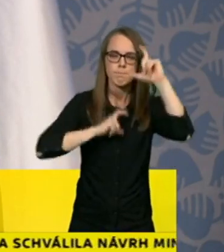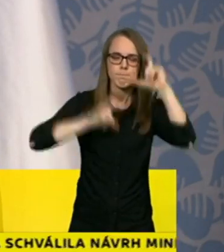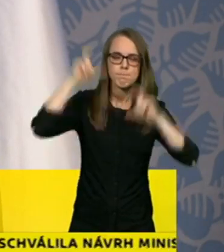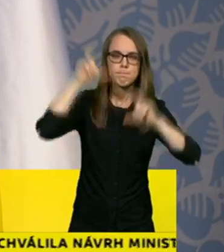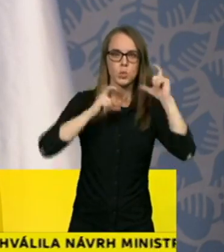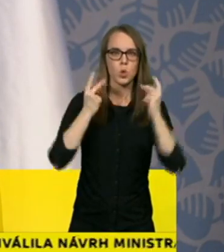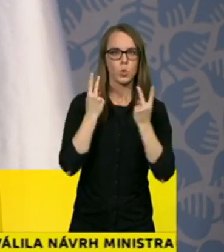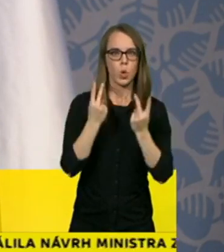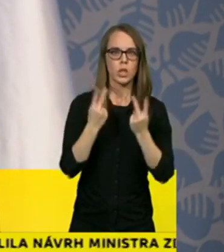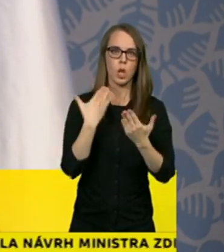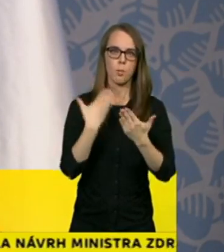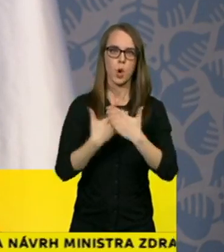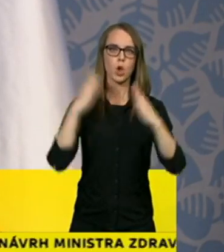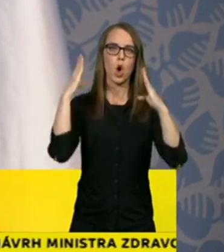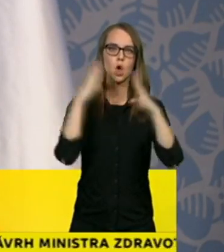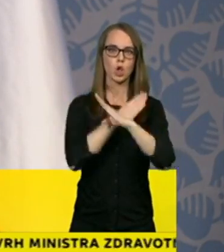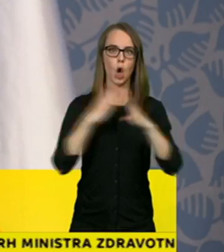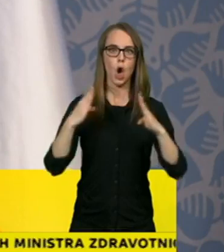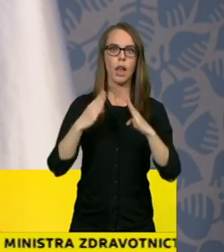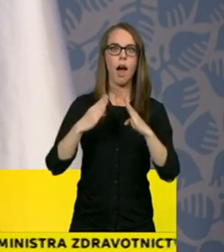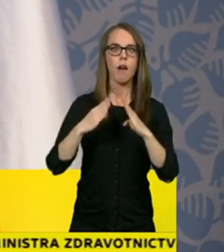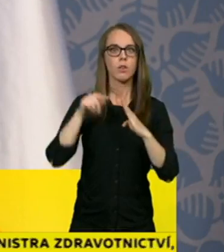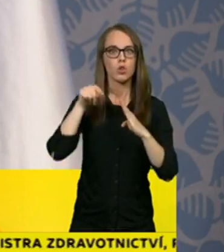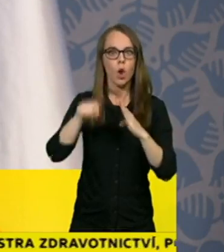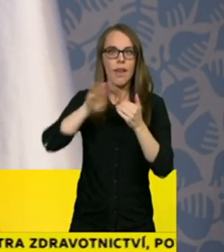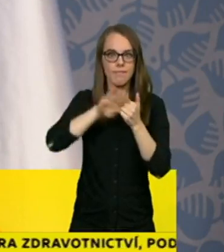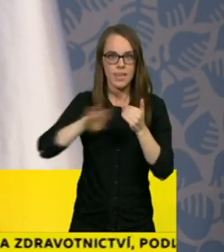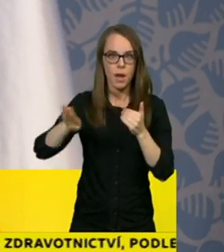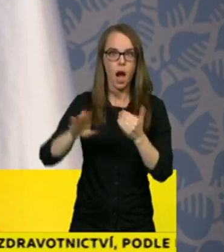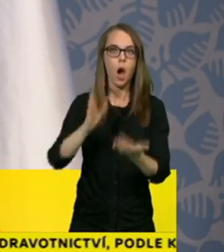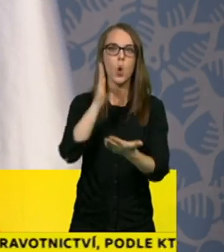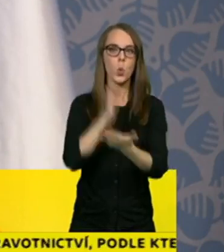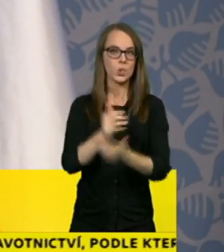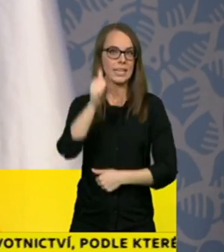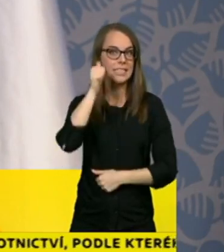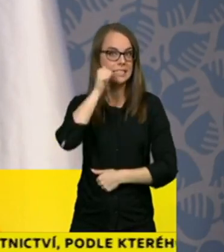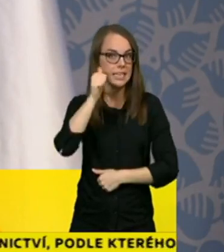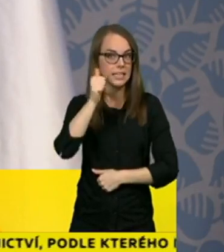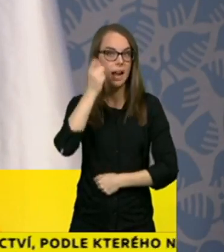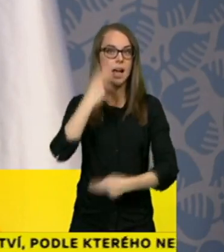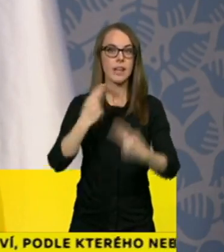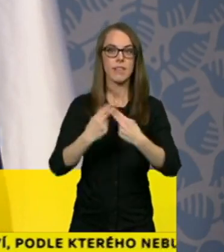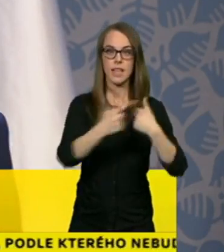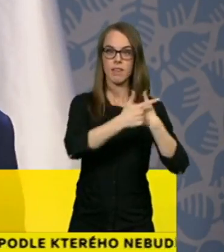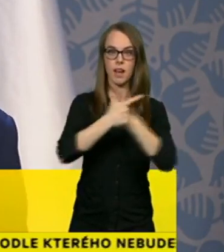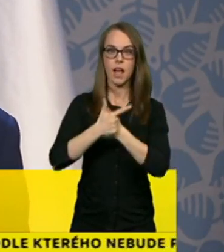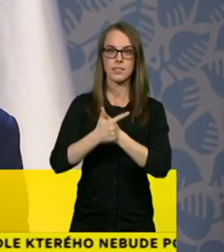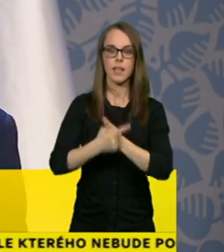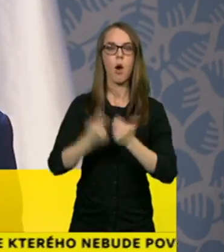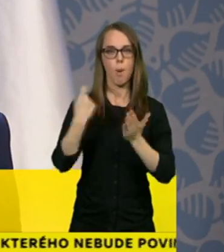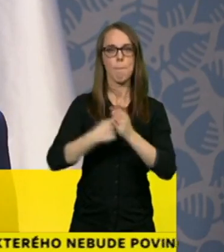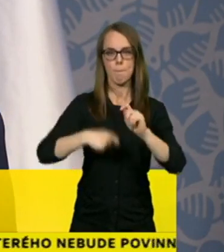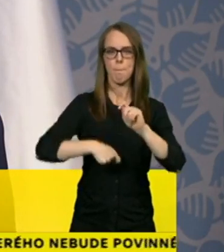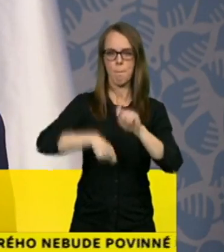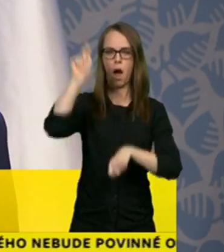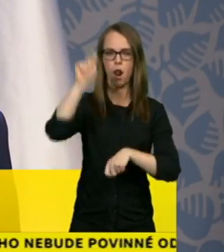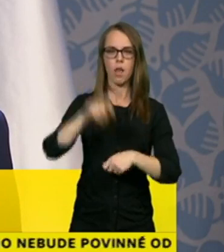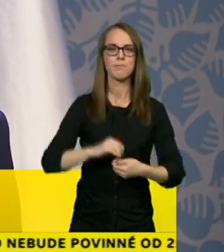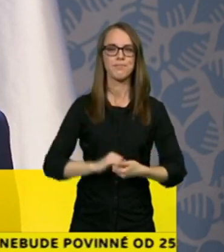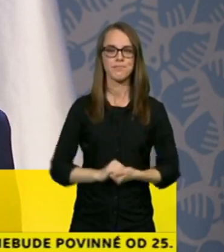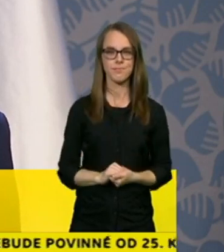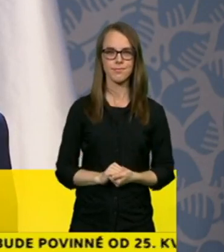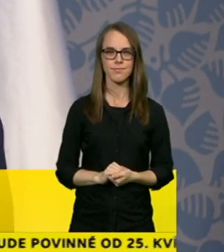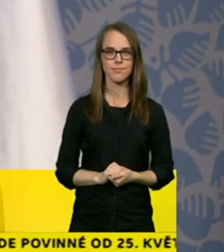určitá výjimka, kterou zavádíme již od zítřka v rámci mimořádného opatření týkající se